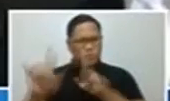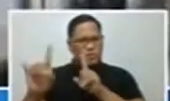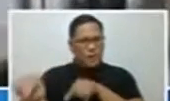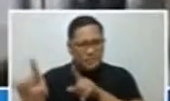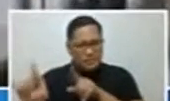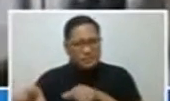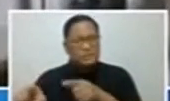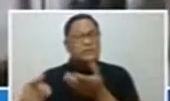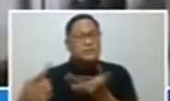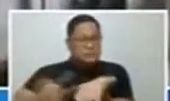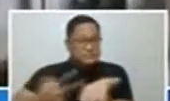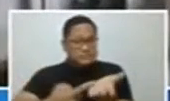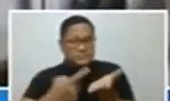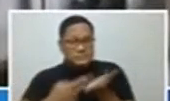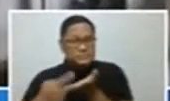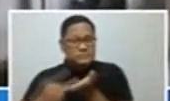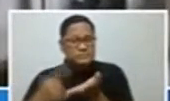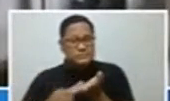Anyo,